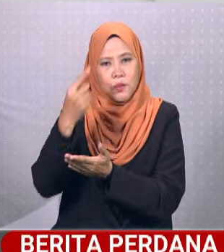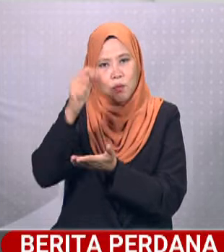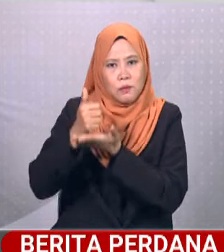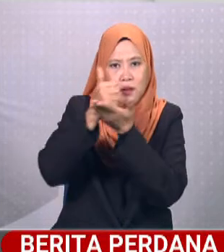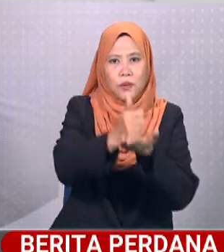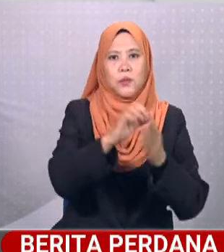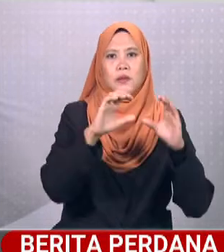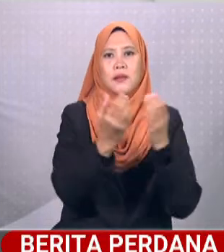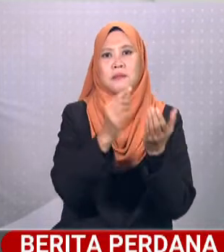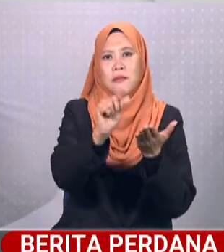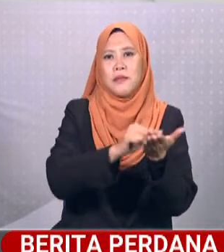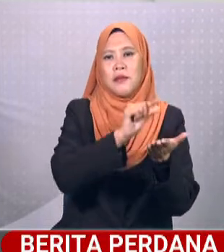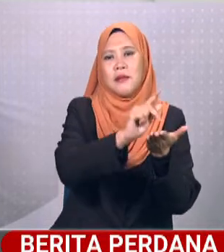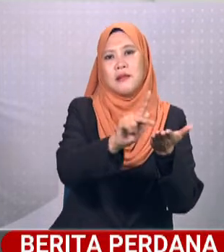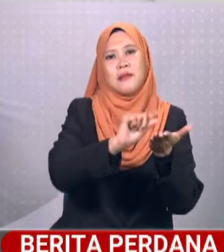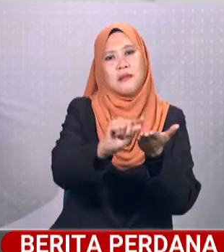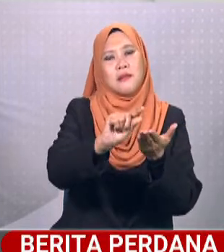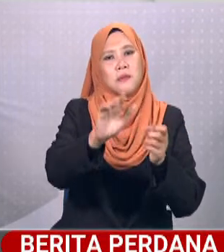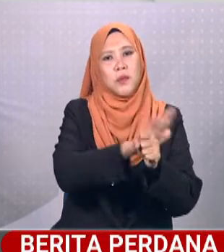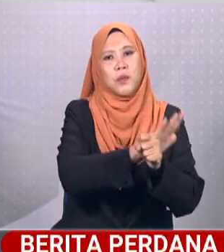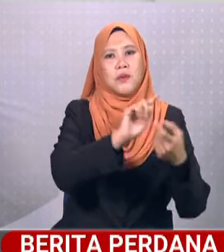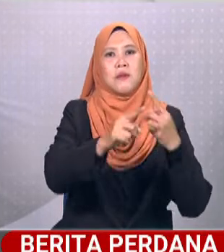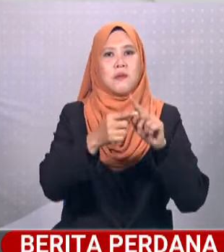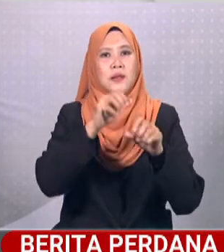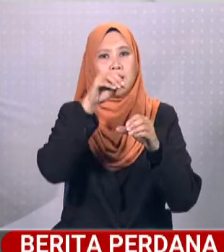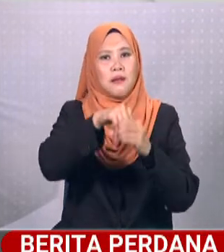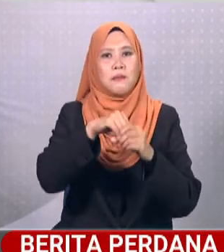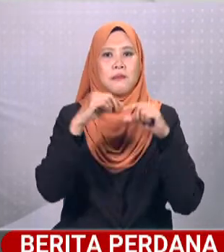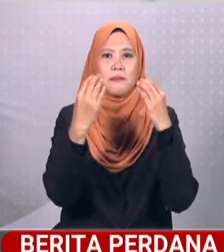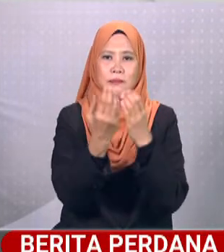klub membayar gaji penuh kepada rakan sekerja lain di dalam klub.